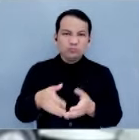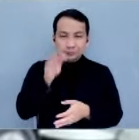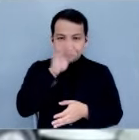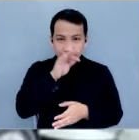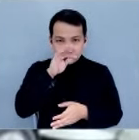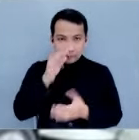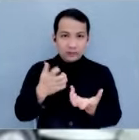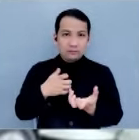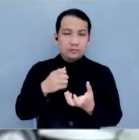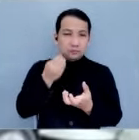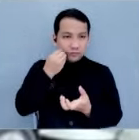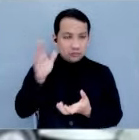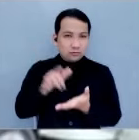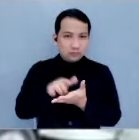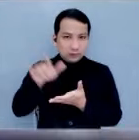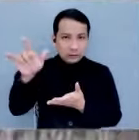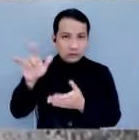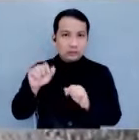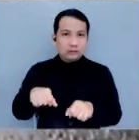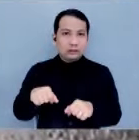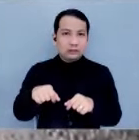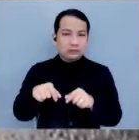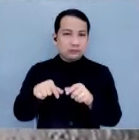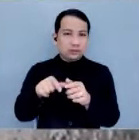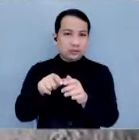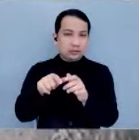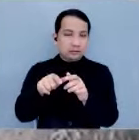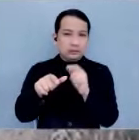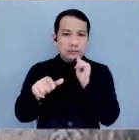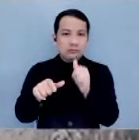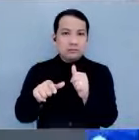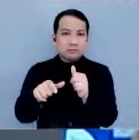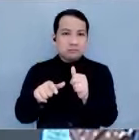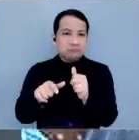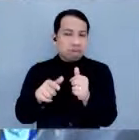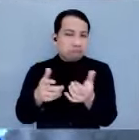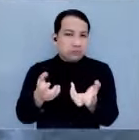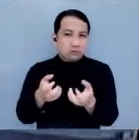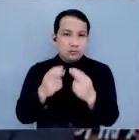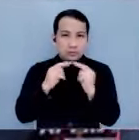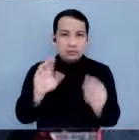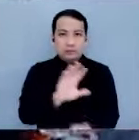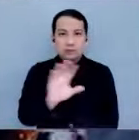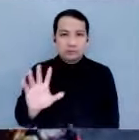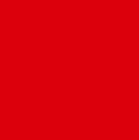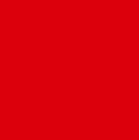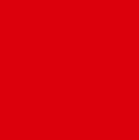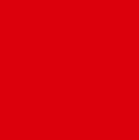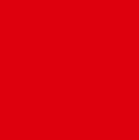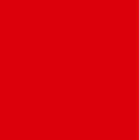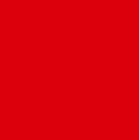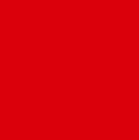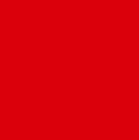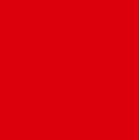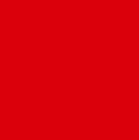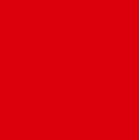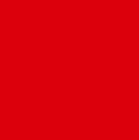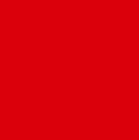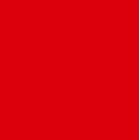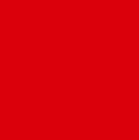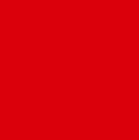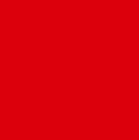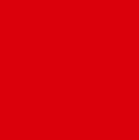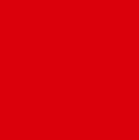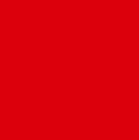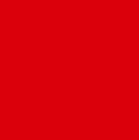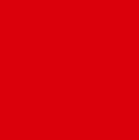umuwi at pumunta sa ating mga terminals. Nagbabalita mula sa frontline, Gerard de la Peña, News 5. Mga kapatid, Julius Babaw